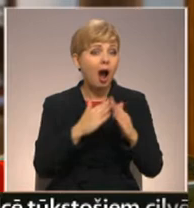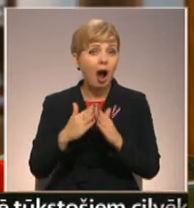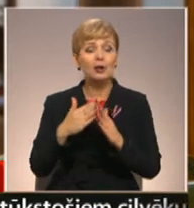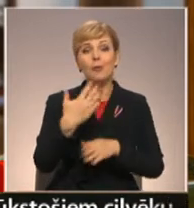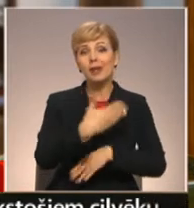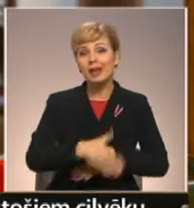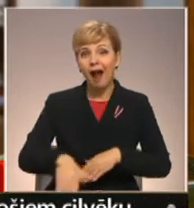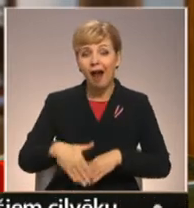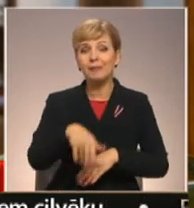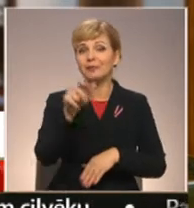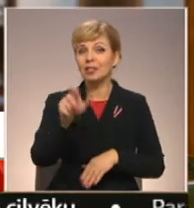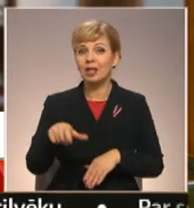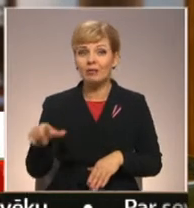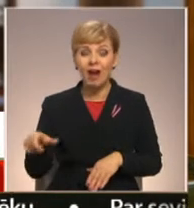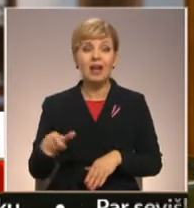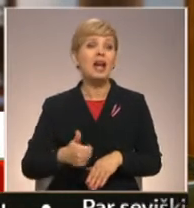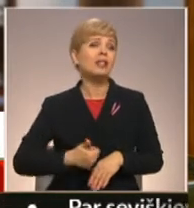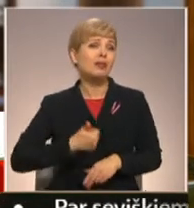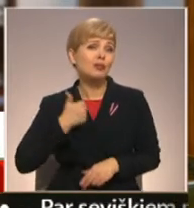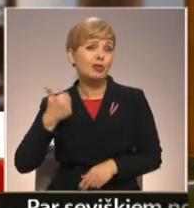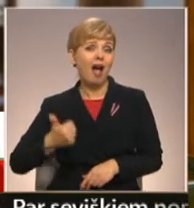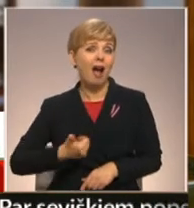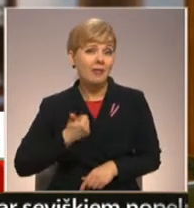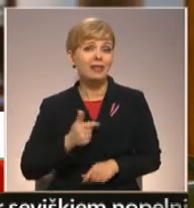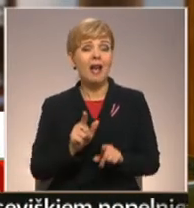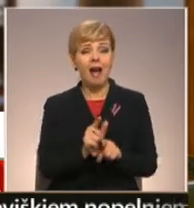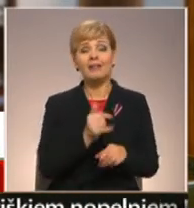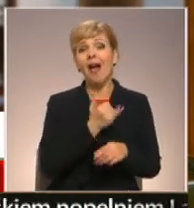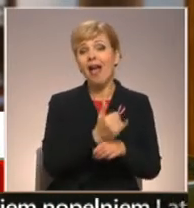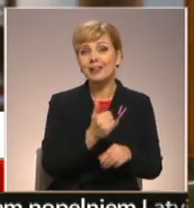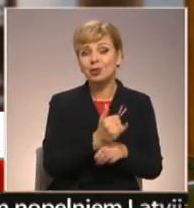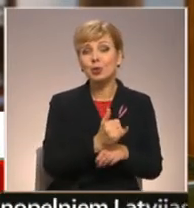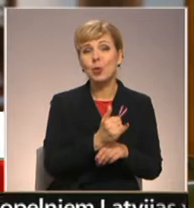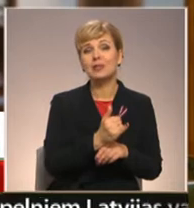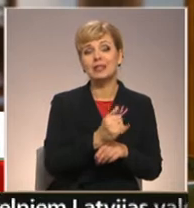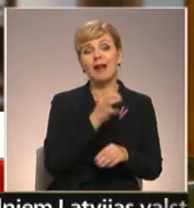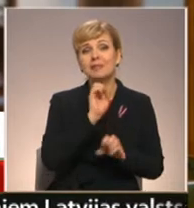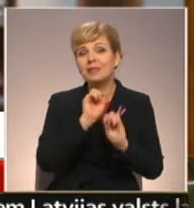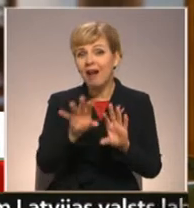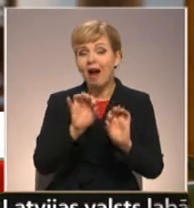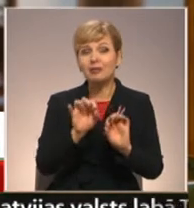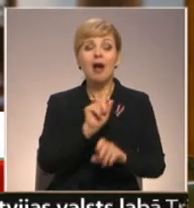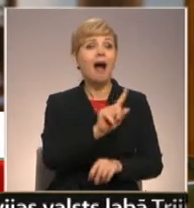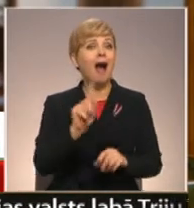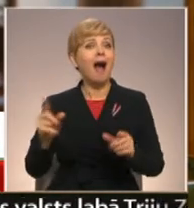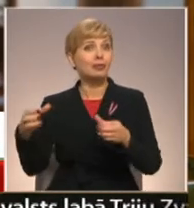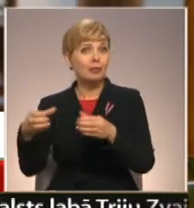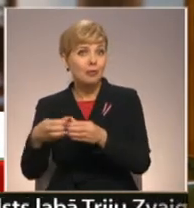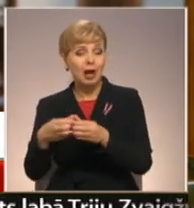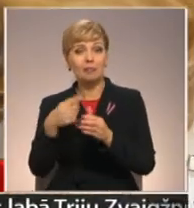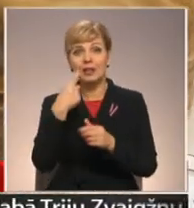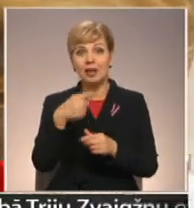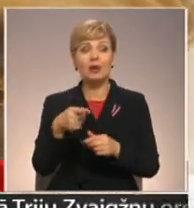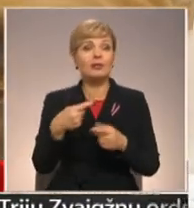šī pilsēta. Es viņu varu slavēt, kā es ekskursantiem eju, es vienmēr ar katru grupu es ieraugu Talsus